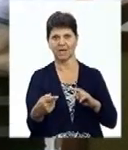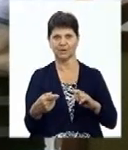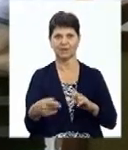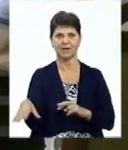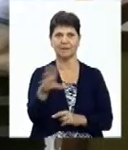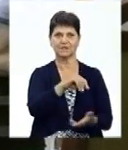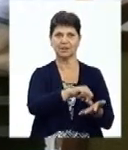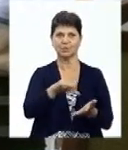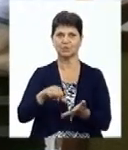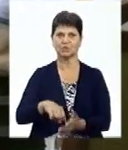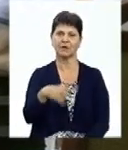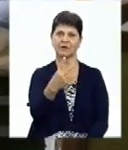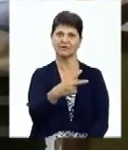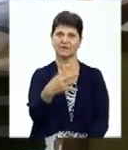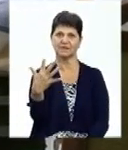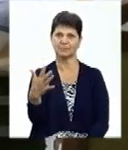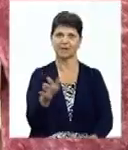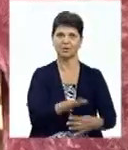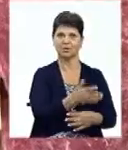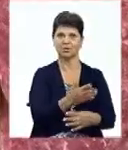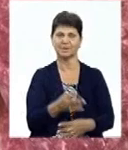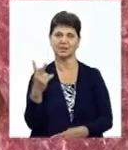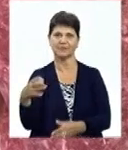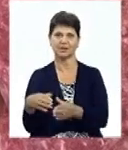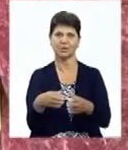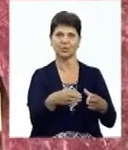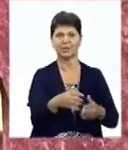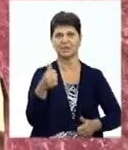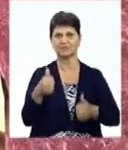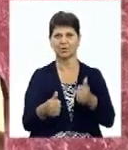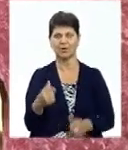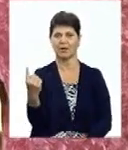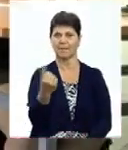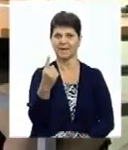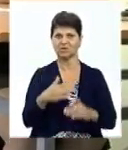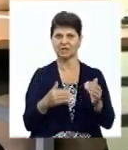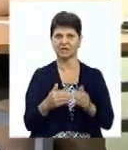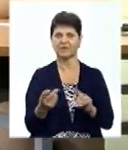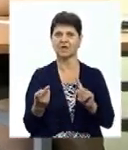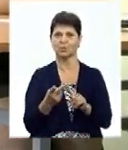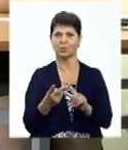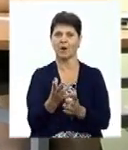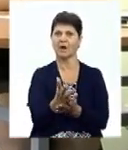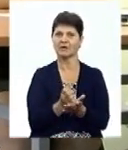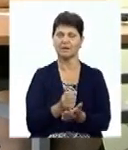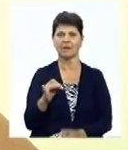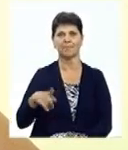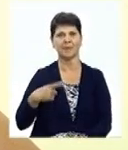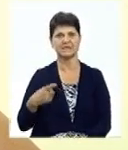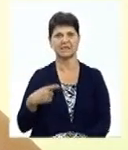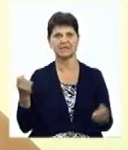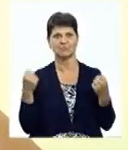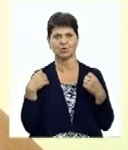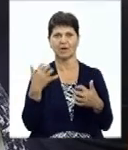Всі учасники – це 25 гравців, розділені на дві групи. В одній змагаються першорозрядники, у другій – кандидати та майстри спорту.